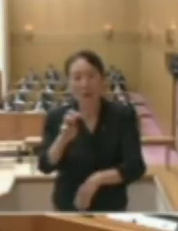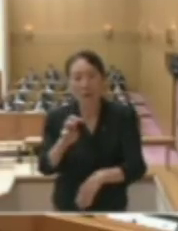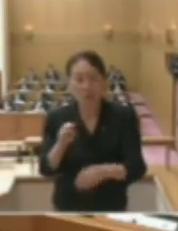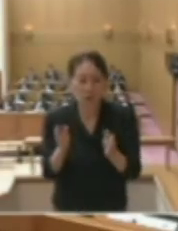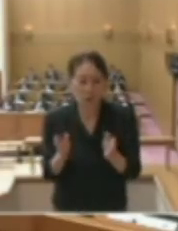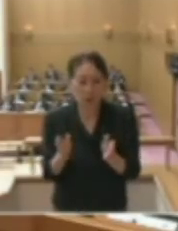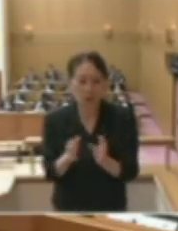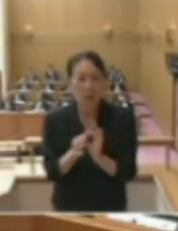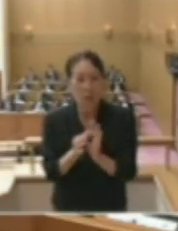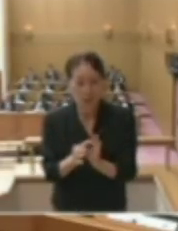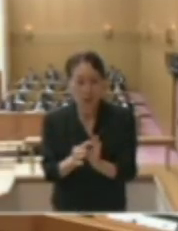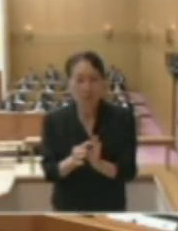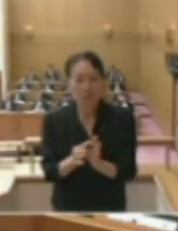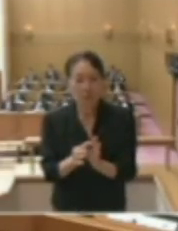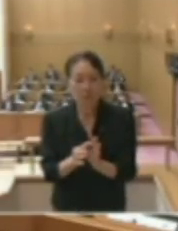ませんので、